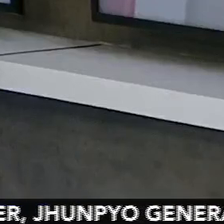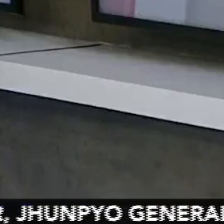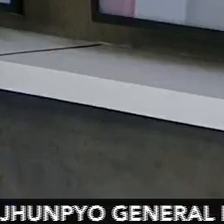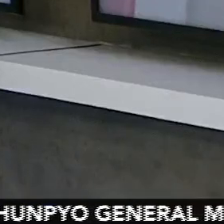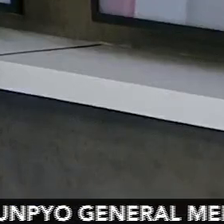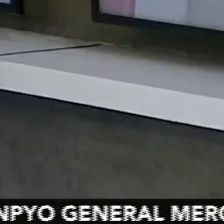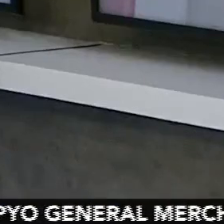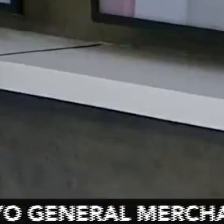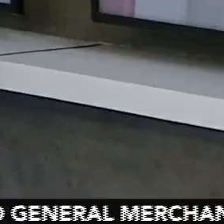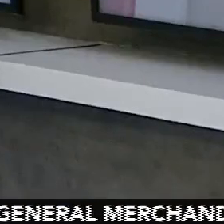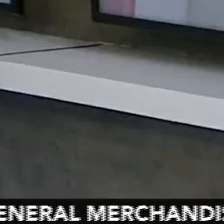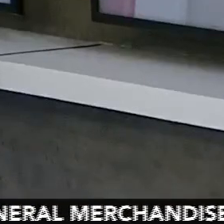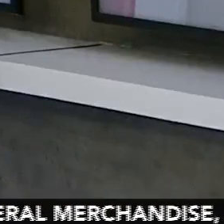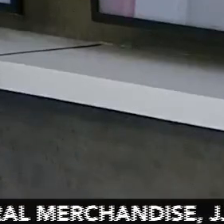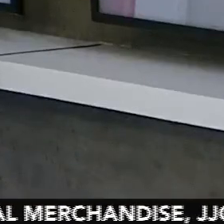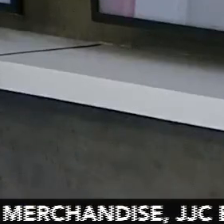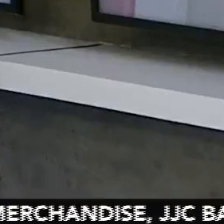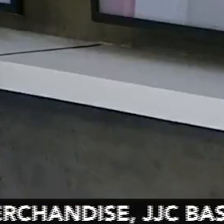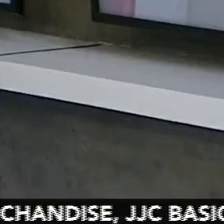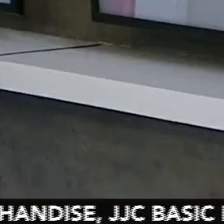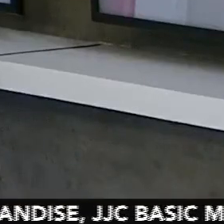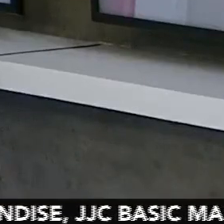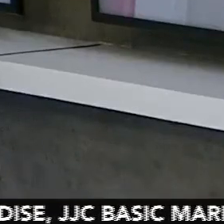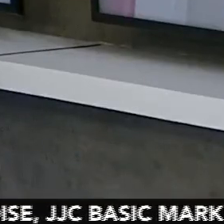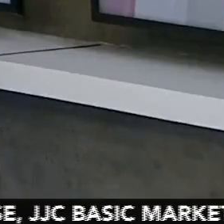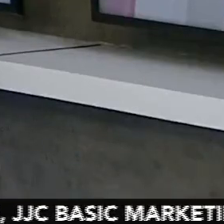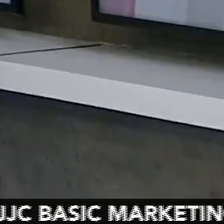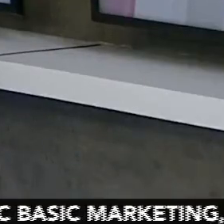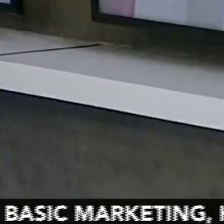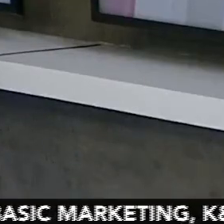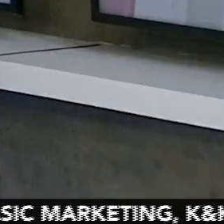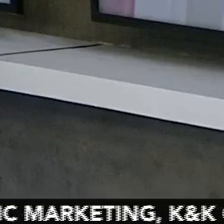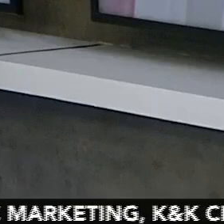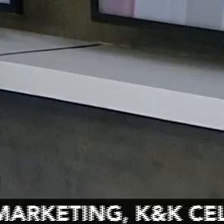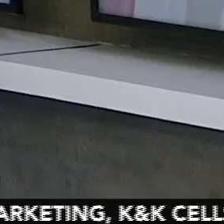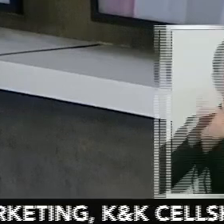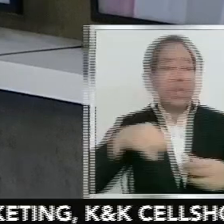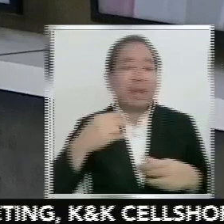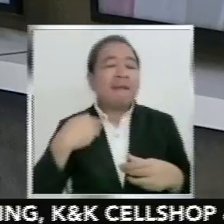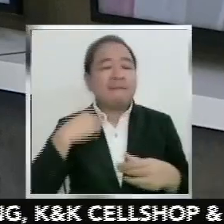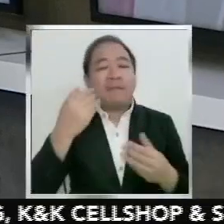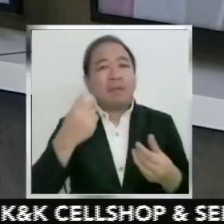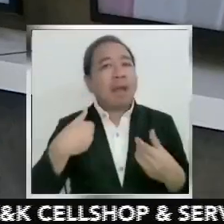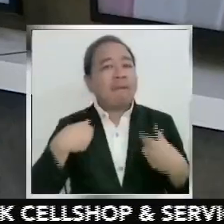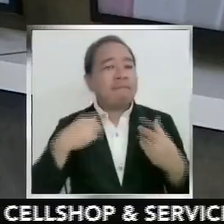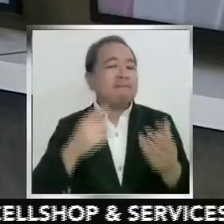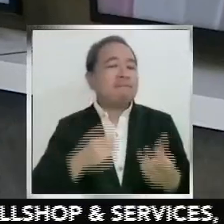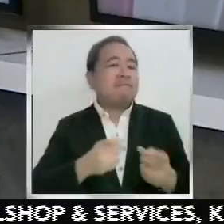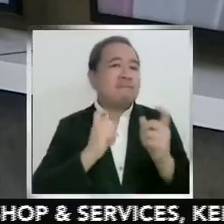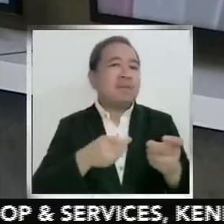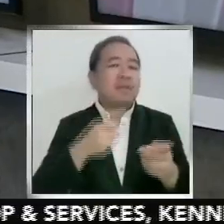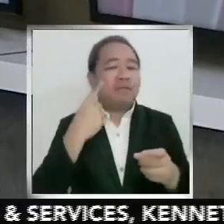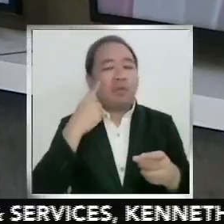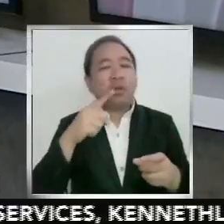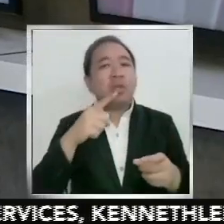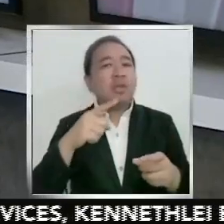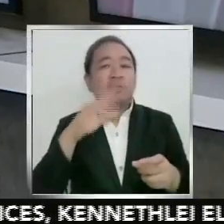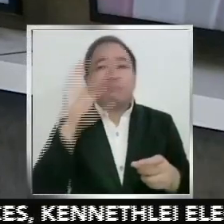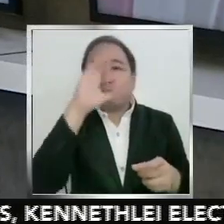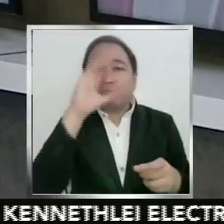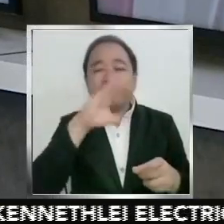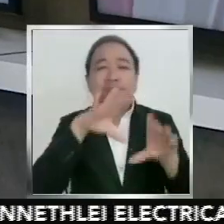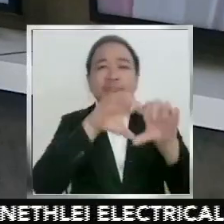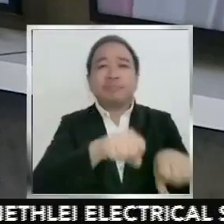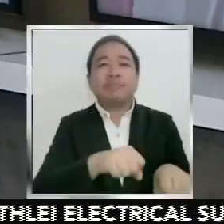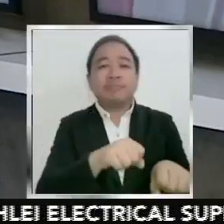Nag-aalok ng pabuya ang Justice Department para sa anumang impormasyon para madakip sina dating Bucor Chief Gerald Bantag at dating Bucor Security Officer